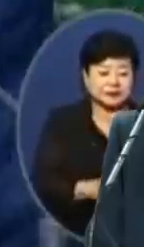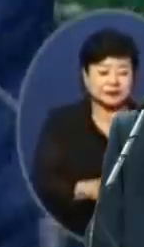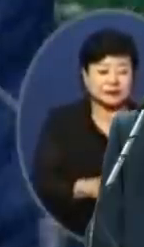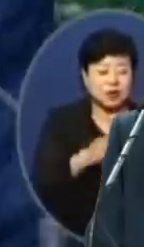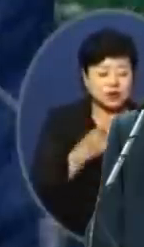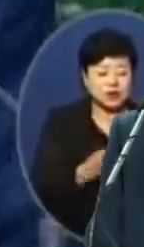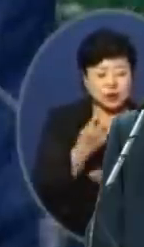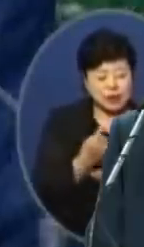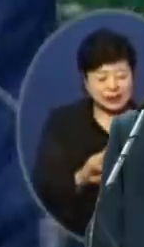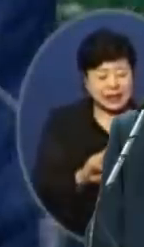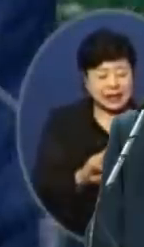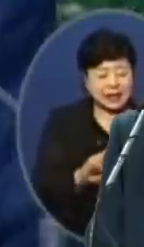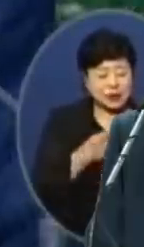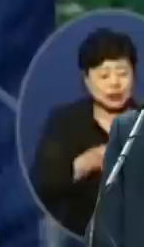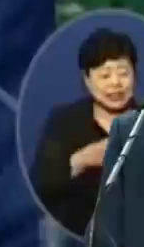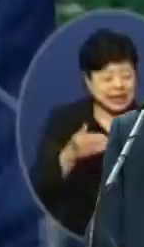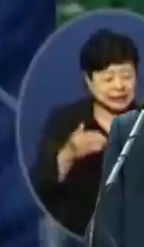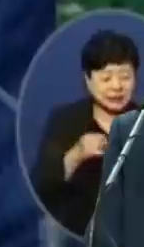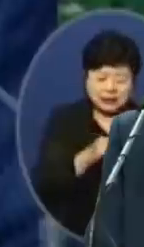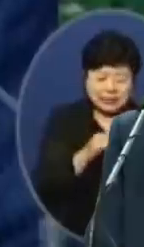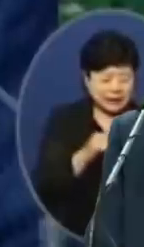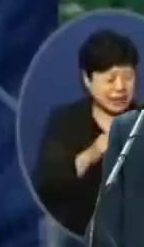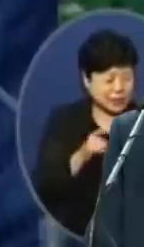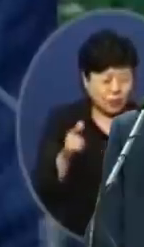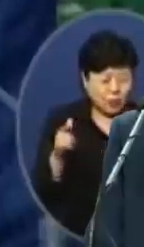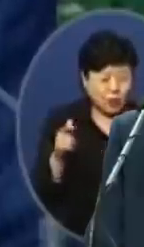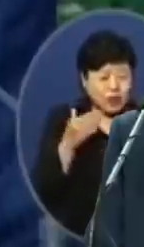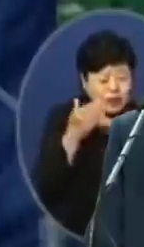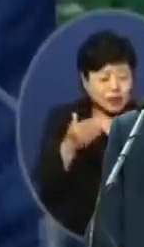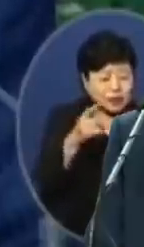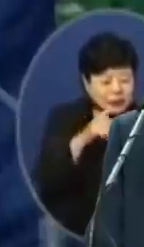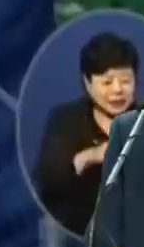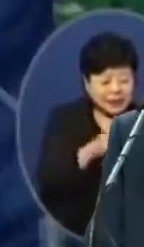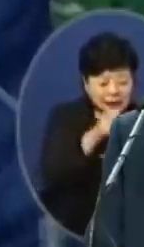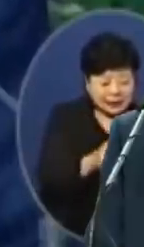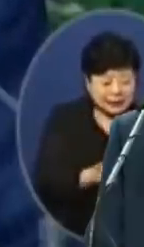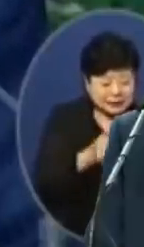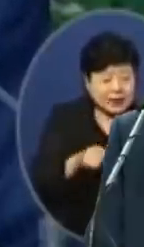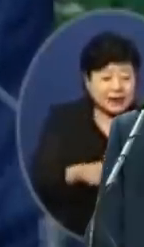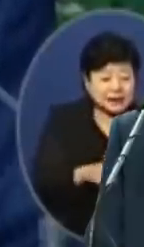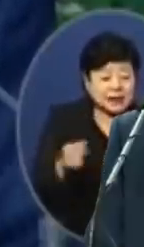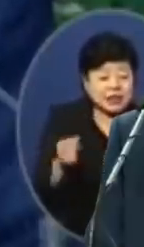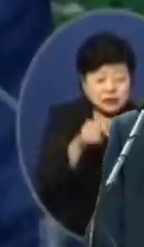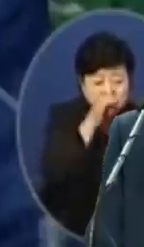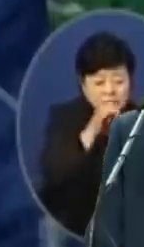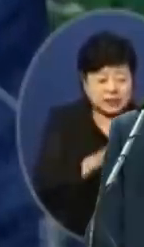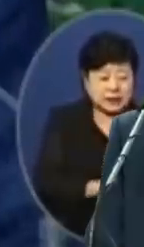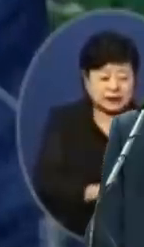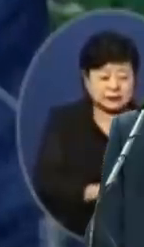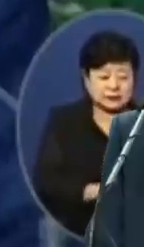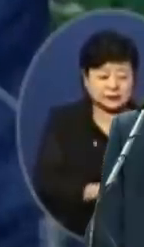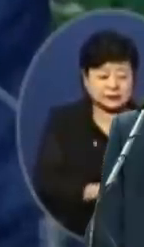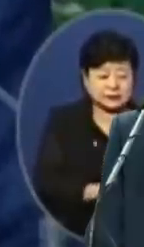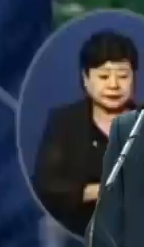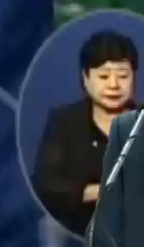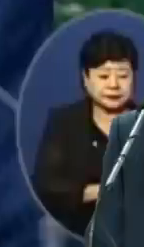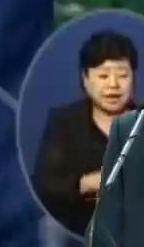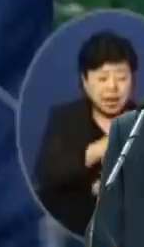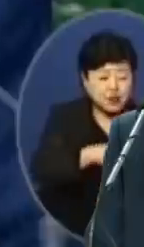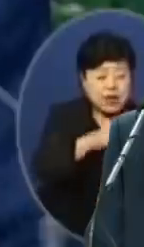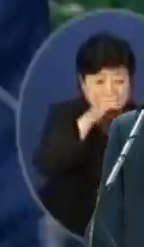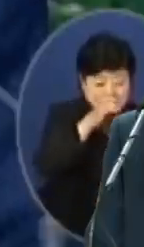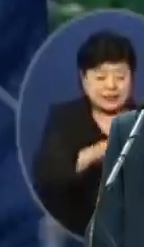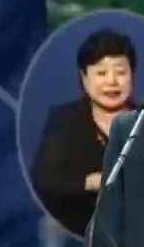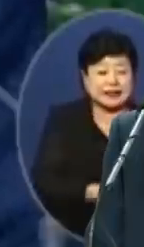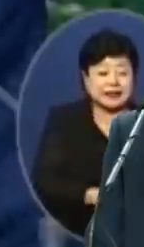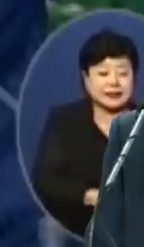우연히 왔다가 우연히 가는 인생이 아닙니다. 여러분에 대해서 하나님은 뜻을 가지고 계십니다. 모두 다 계획을 가지고